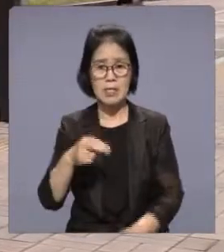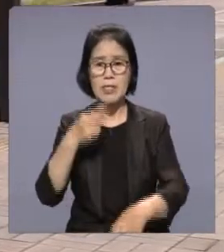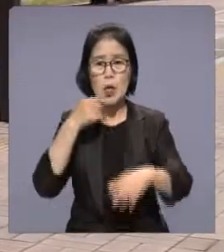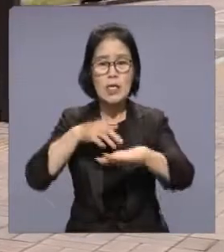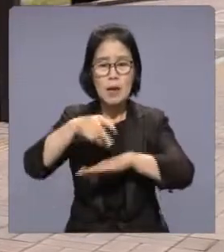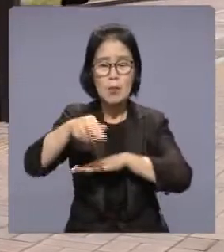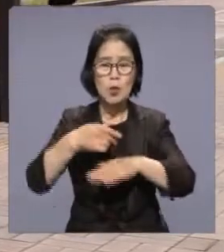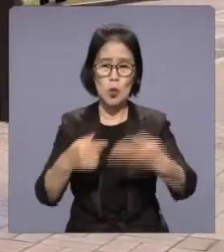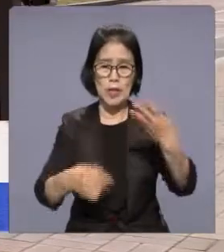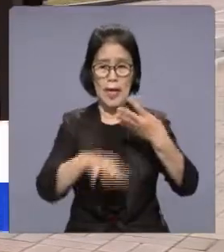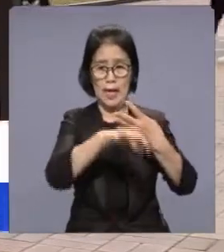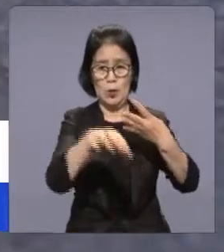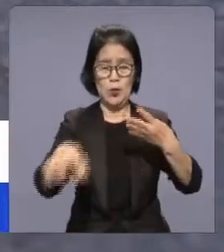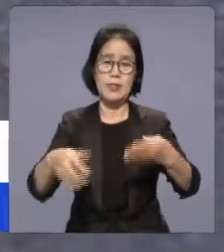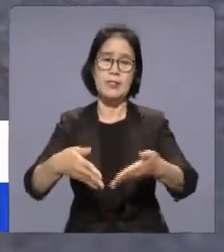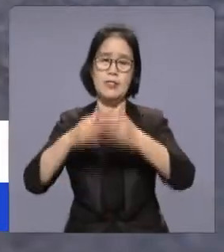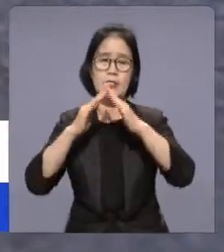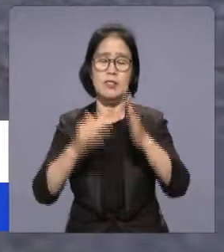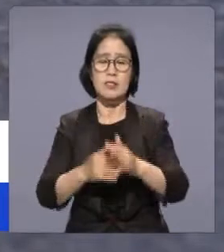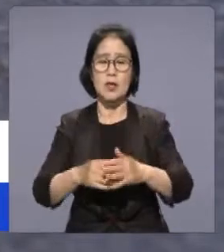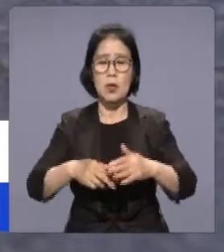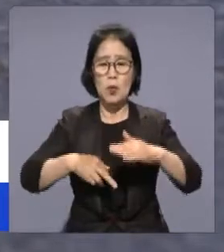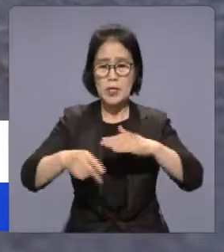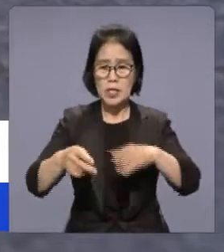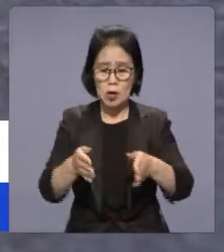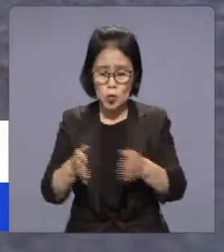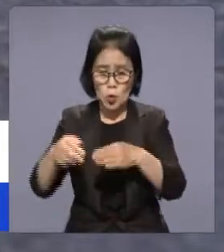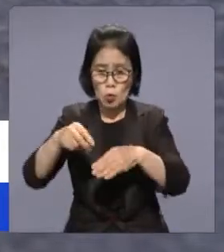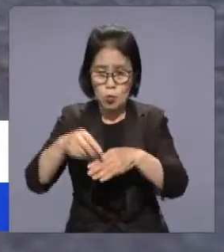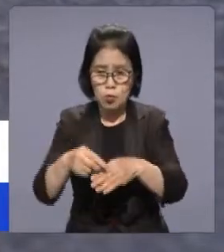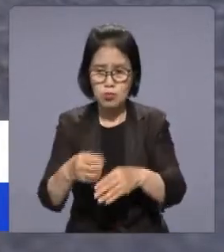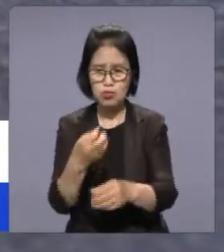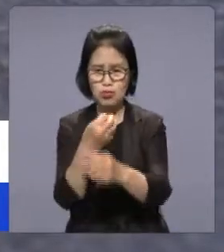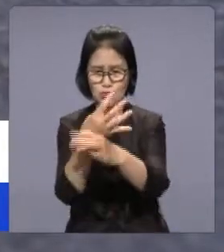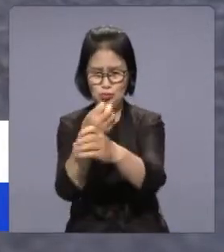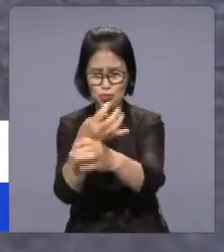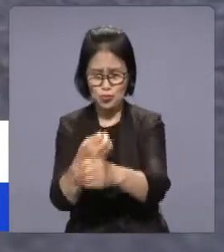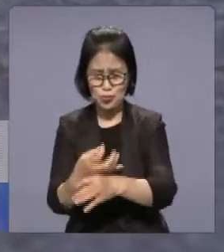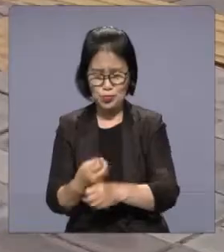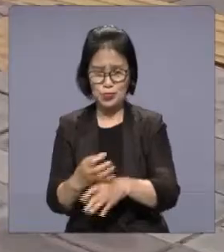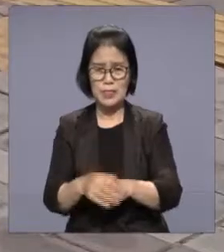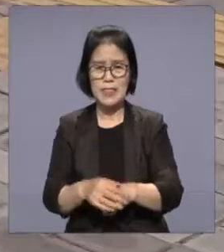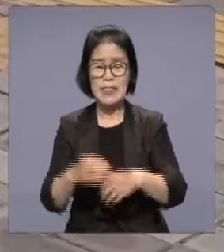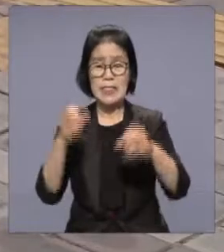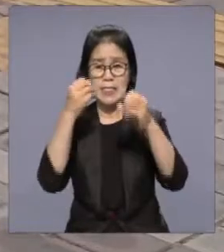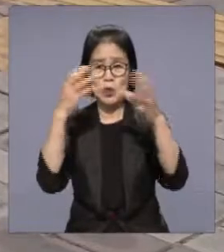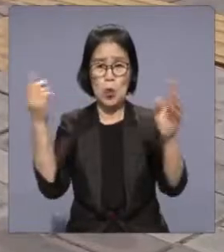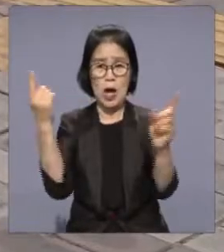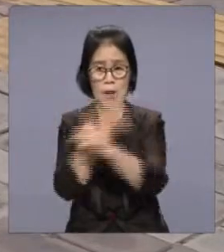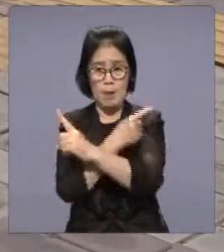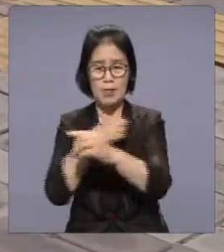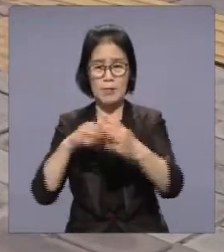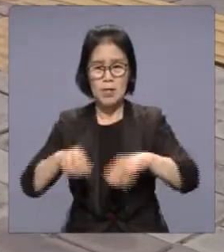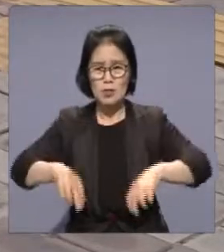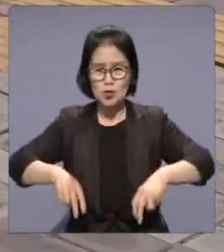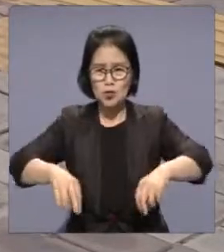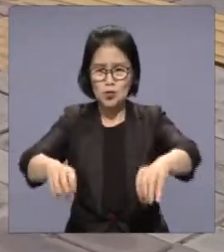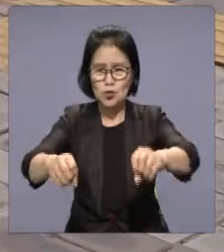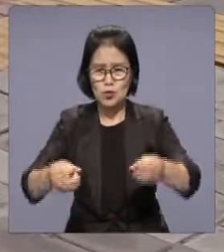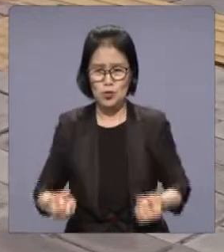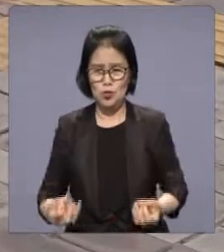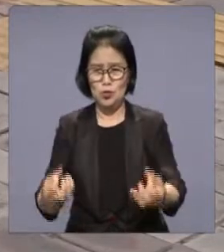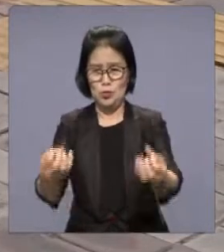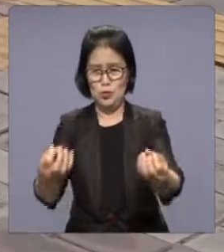네 곳에 구축됐습니다. 보행자가 도로에 다가서면 경고음이 울리고 신호가 바뀌면 바닥 LED 조명이